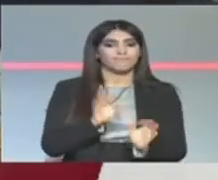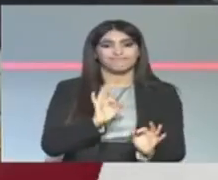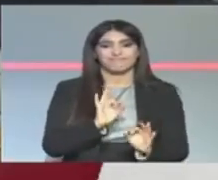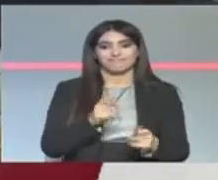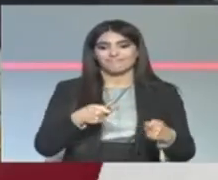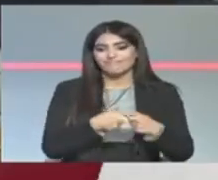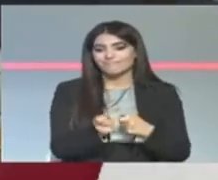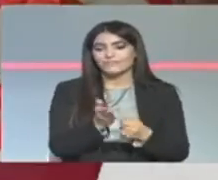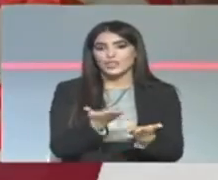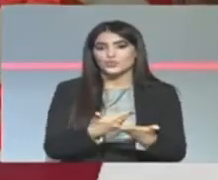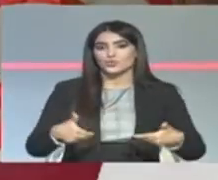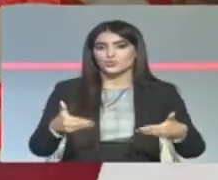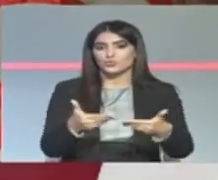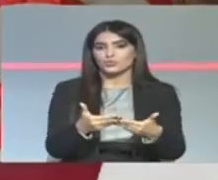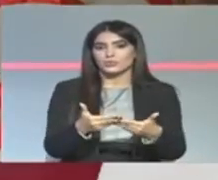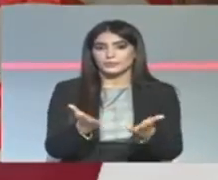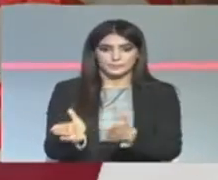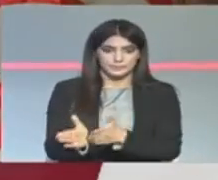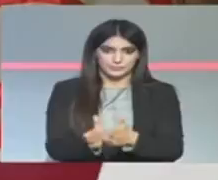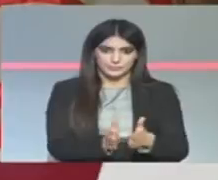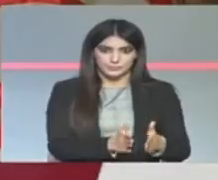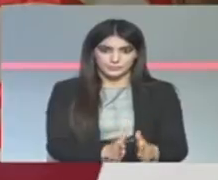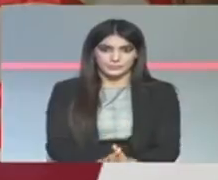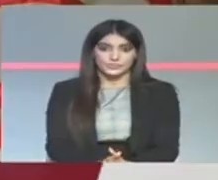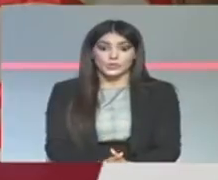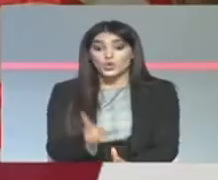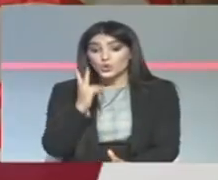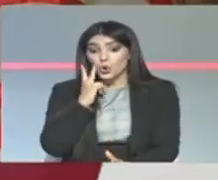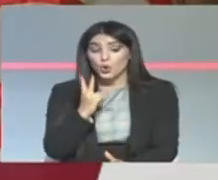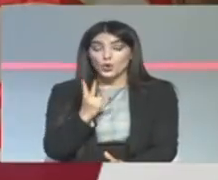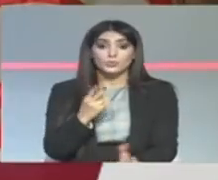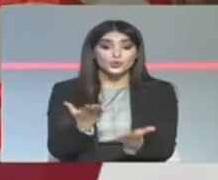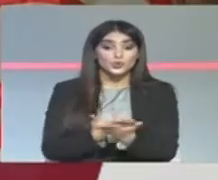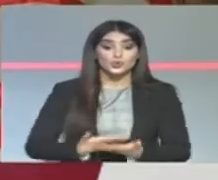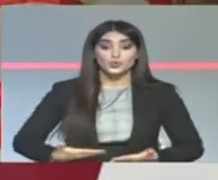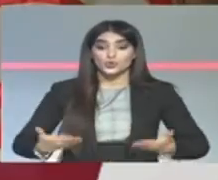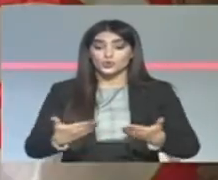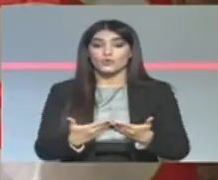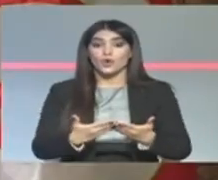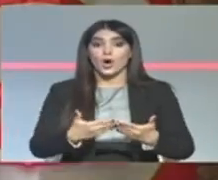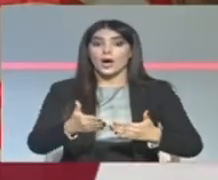ارض الواقع يوم اشوفه الانتاج